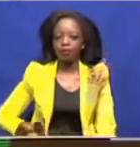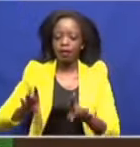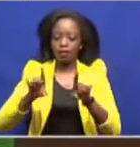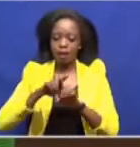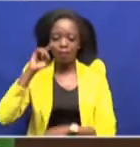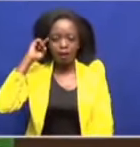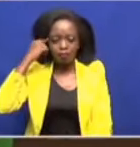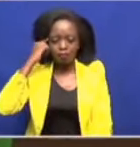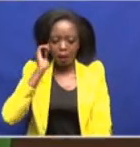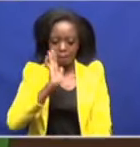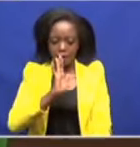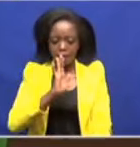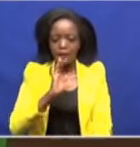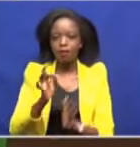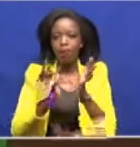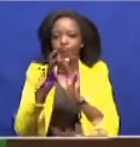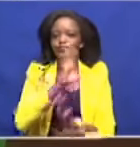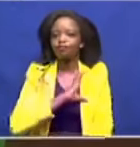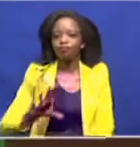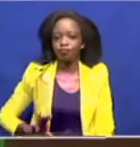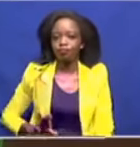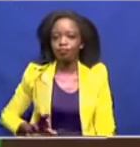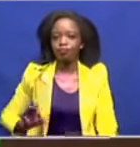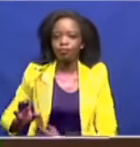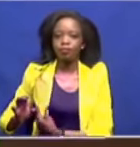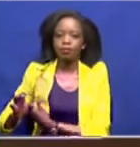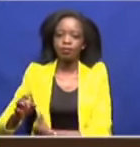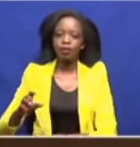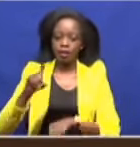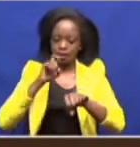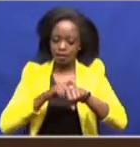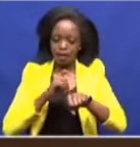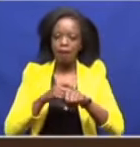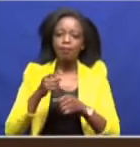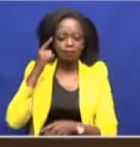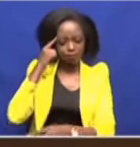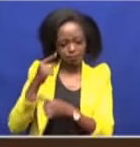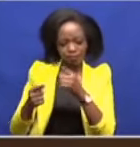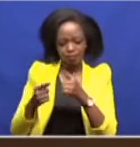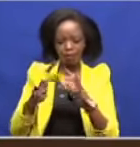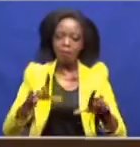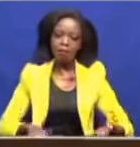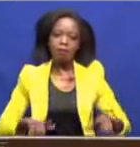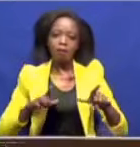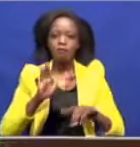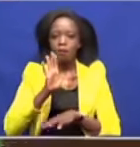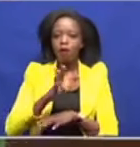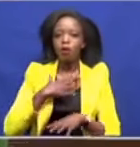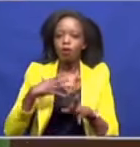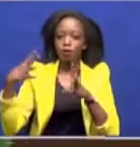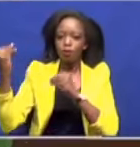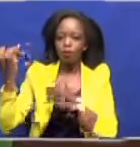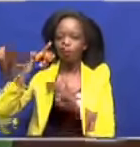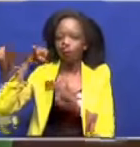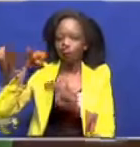mawazo yake Yesu Kristu, nyakati zile alikuwa nawaza safari yake kwenda